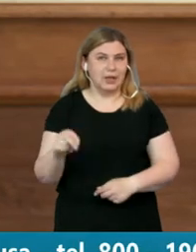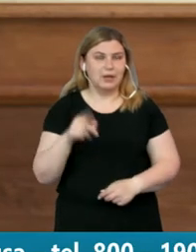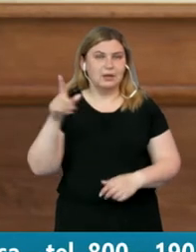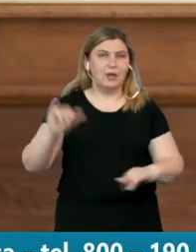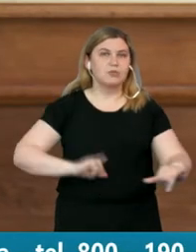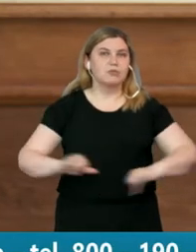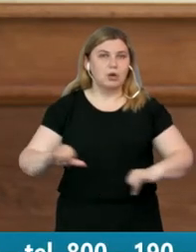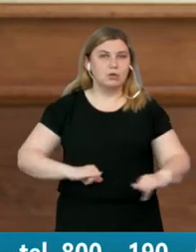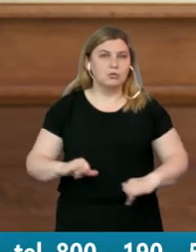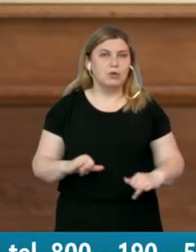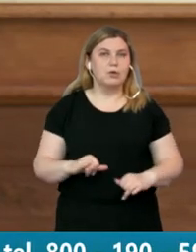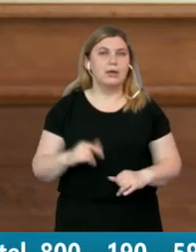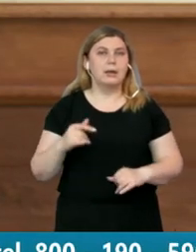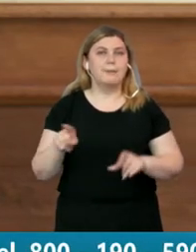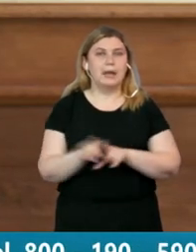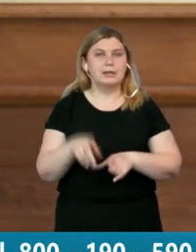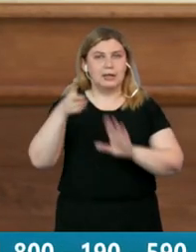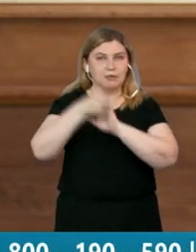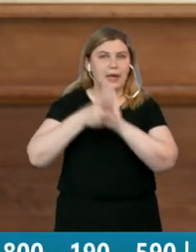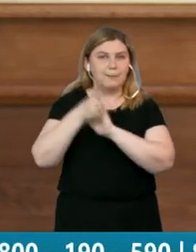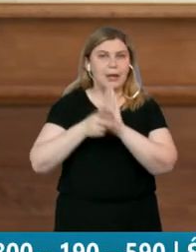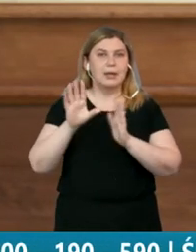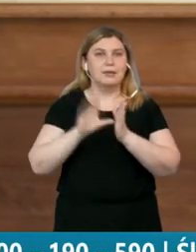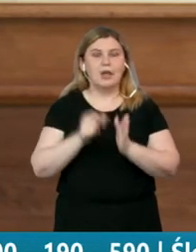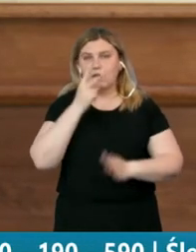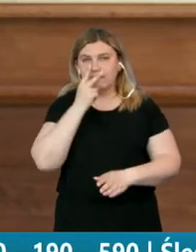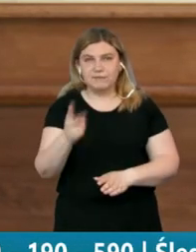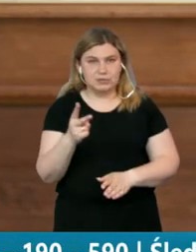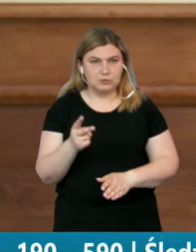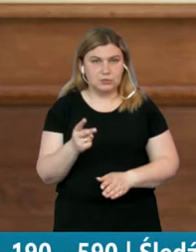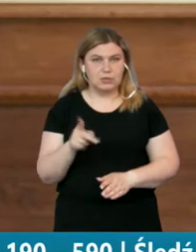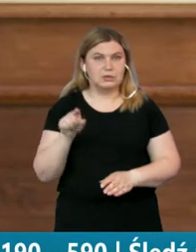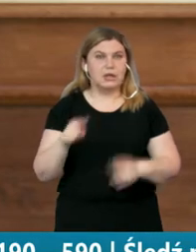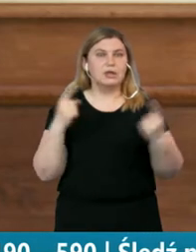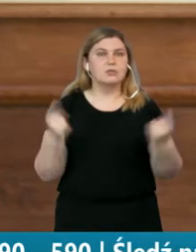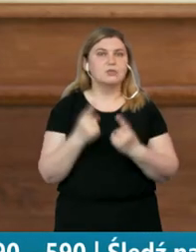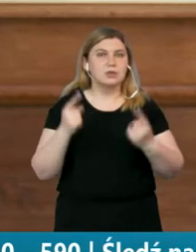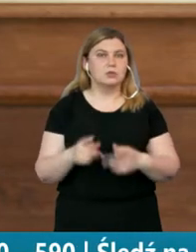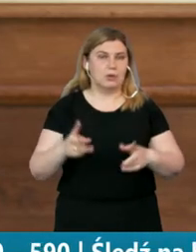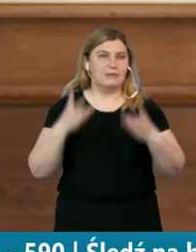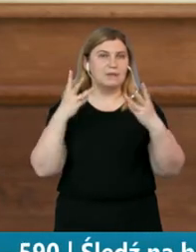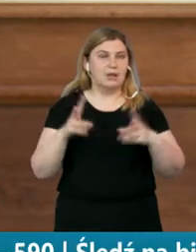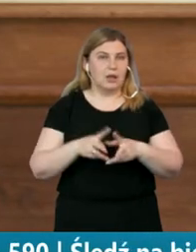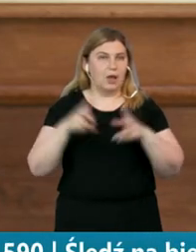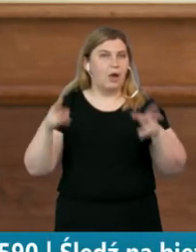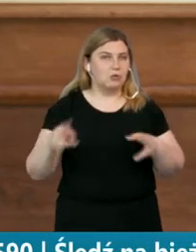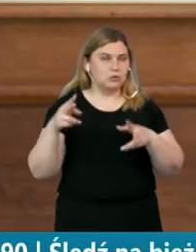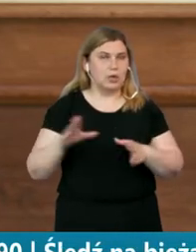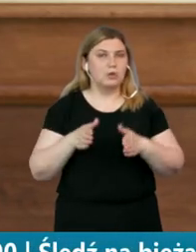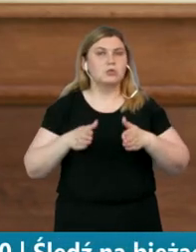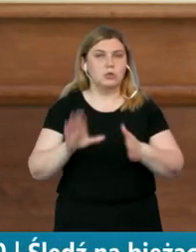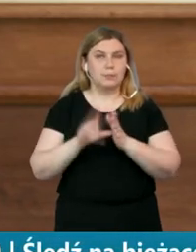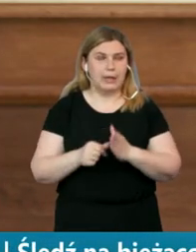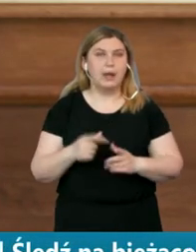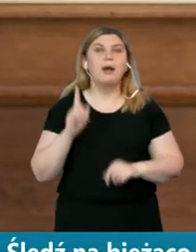rządowa. Ma też monitoring miejski, który widzi te sytuacje na kluczowych odcinkach dróg w mieście, ale mimo to